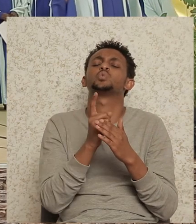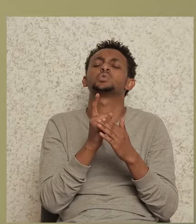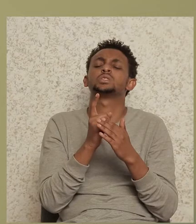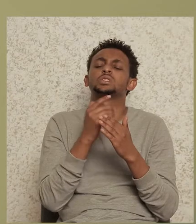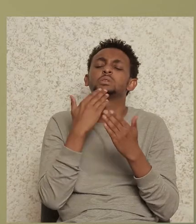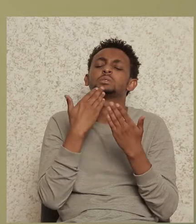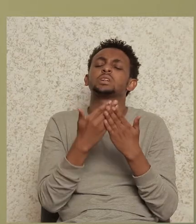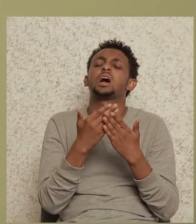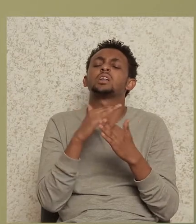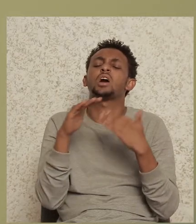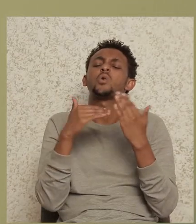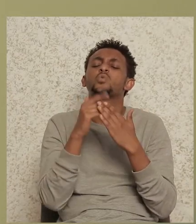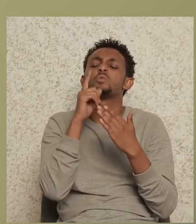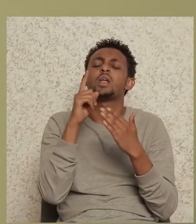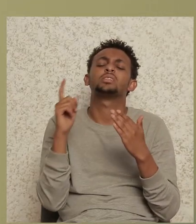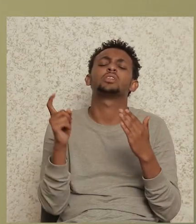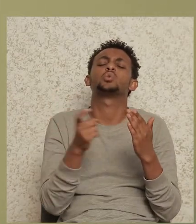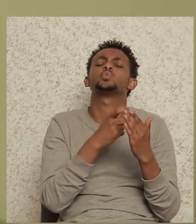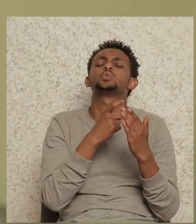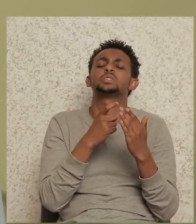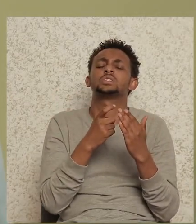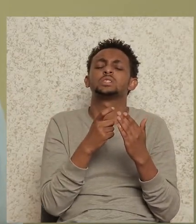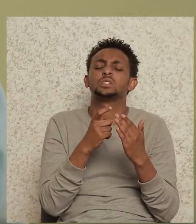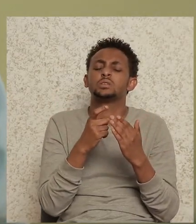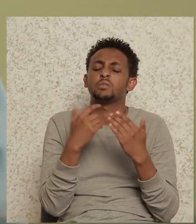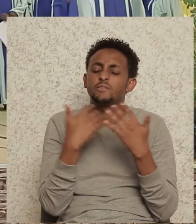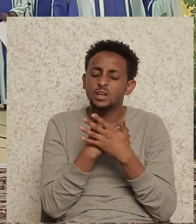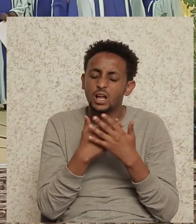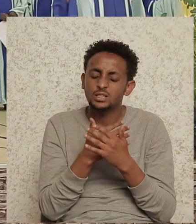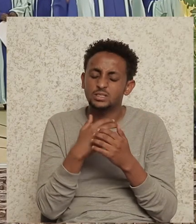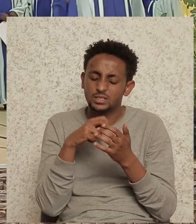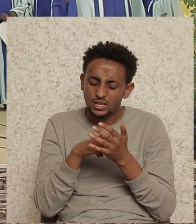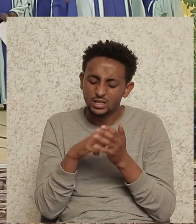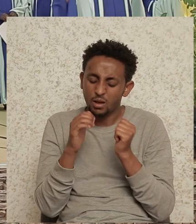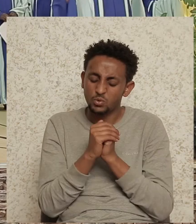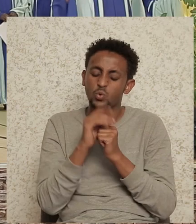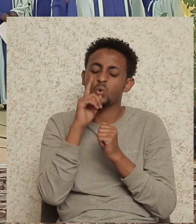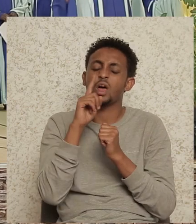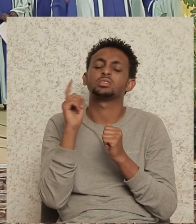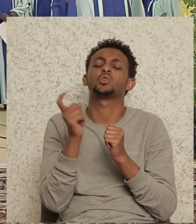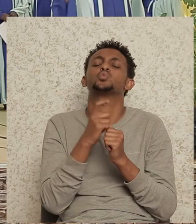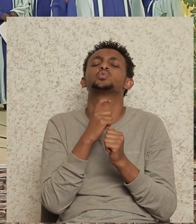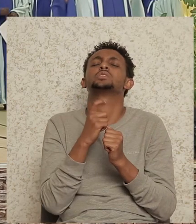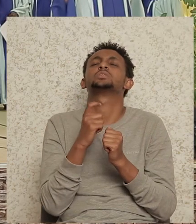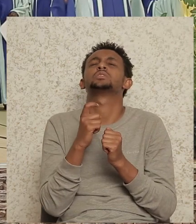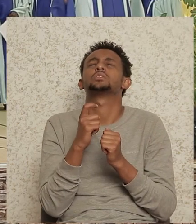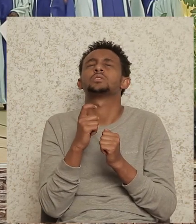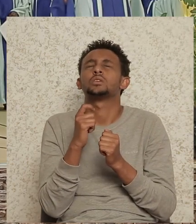ይሁን ምስጋና ሁሉ ለአንተ ይሁን መፈራት ስግደት አምልኮ ለአንተ